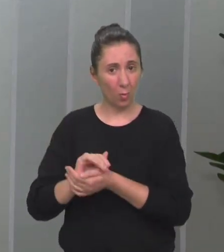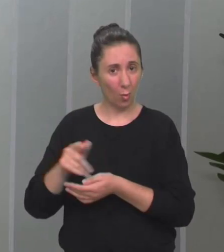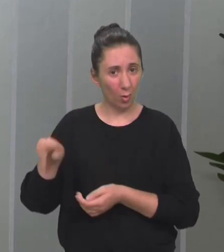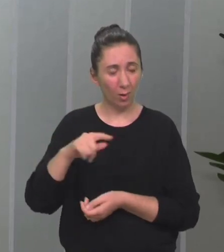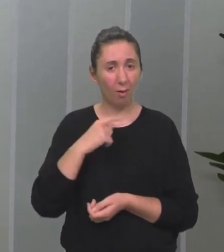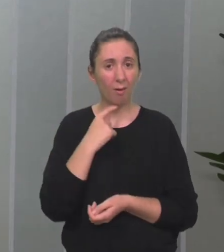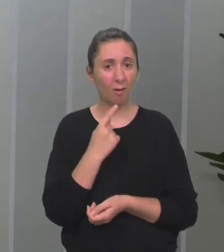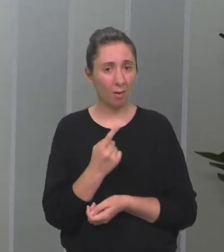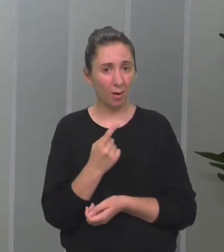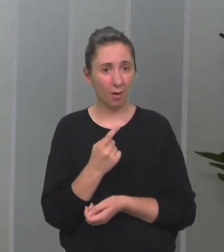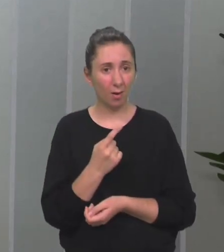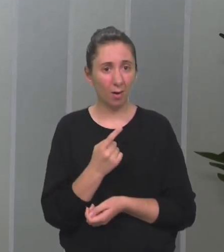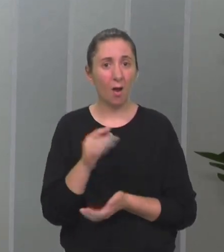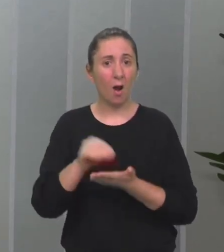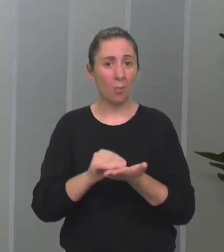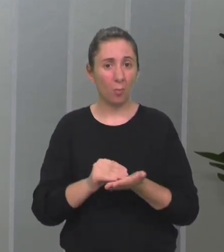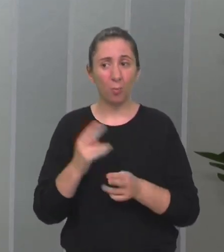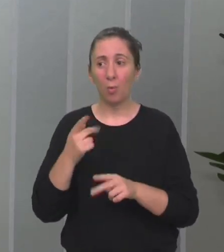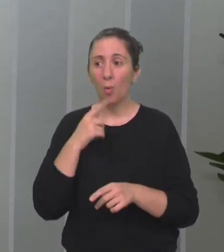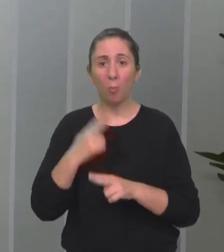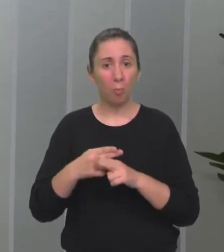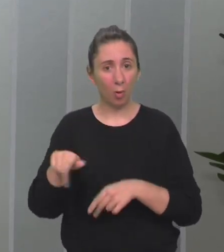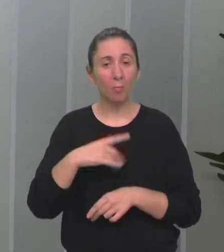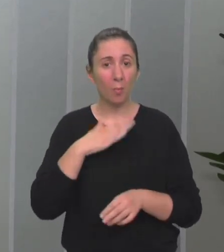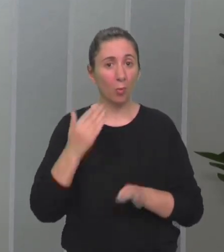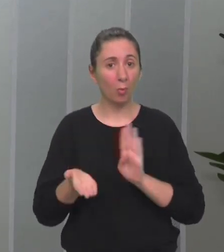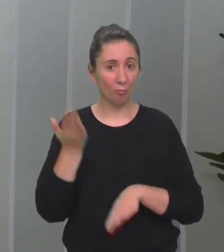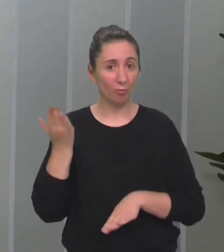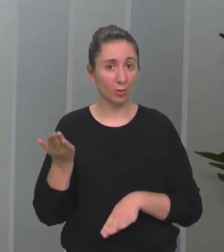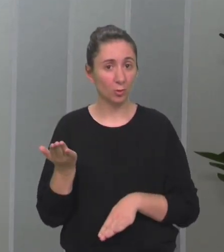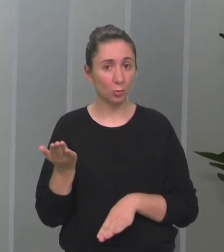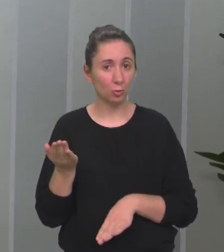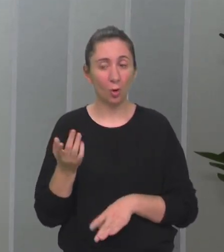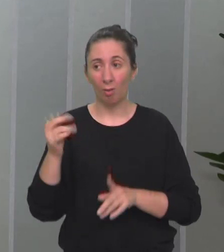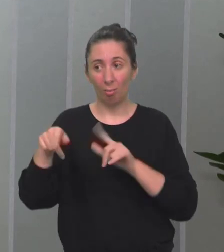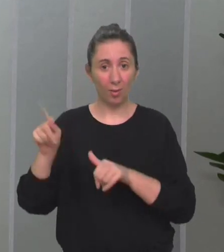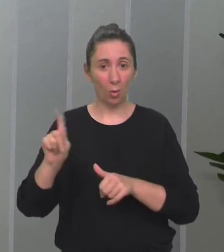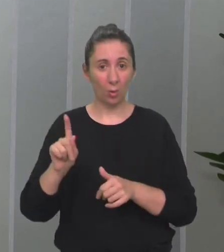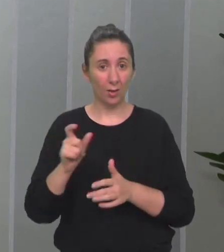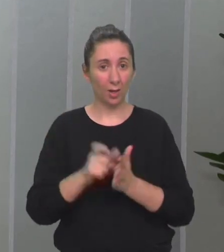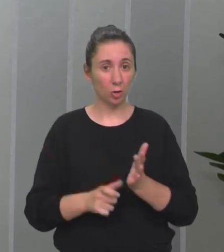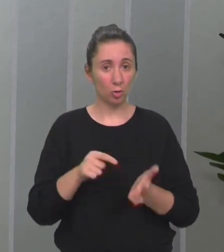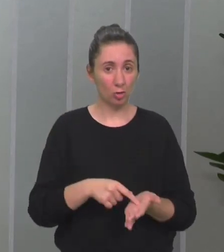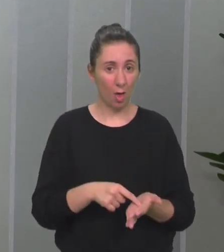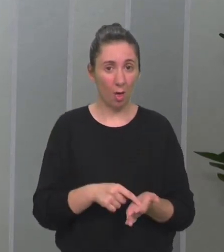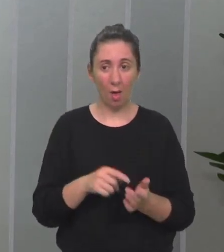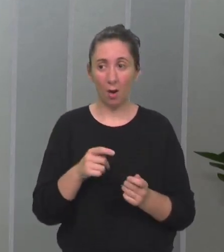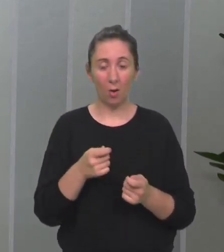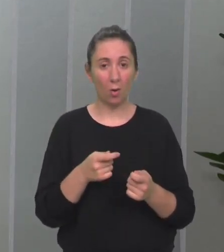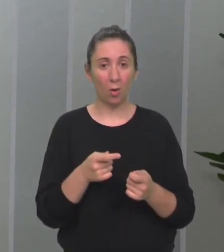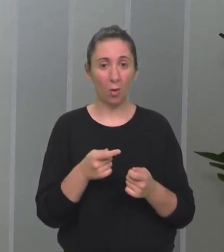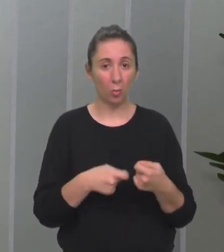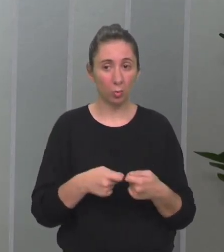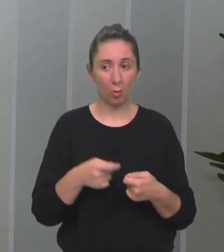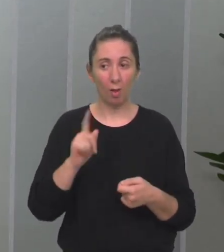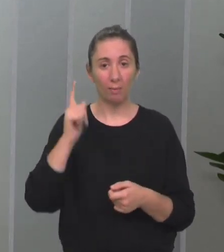kolegica spomenula, no bolje ih ima puno više. Tako da, to što neko nije član udruge ne znači da ne boli od multiple i